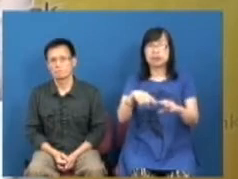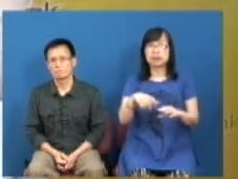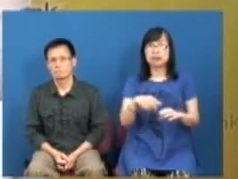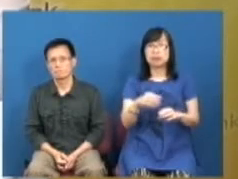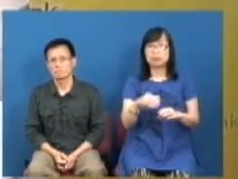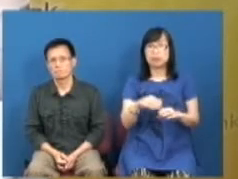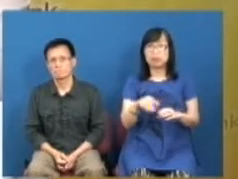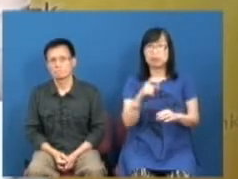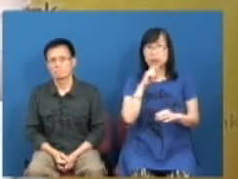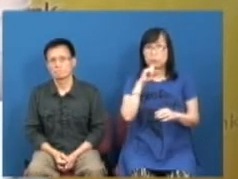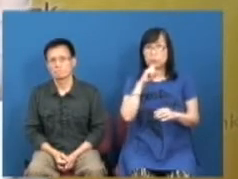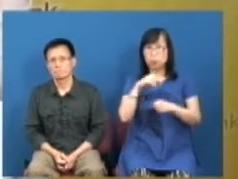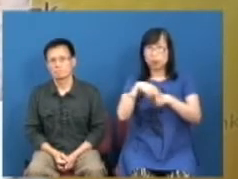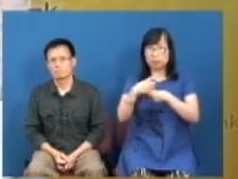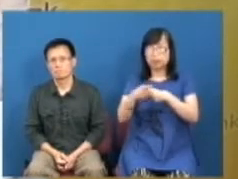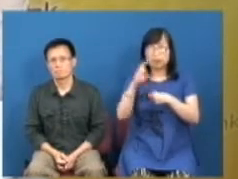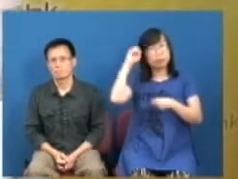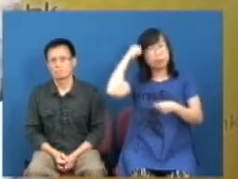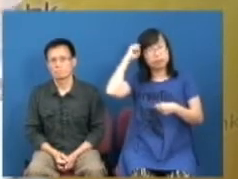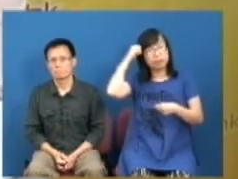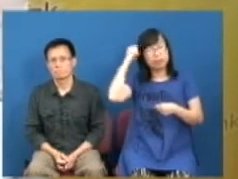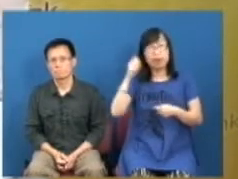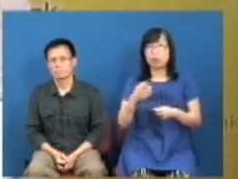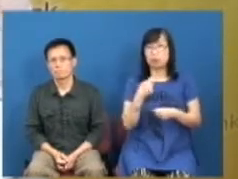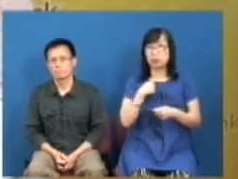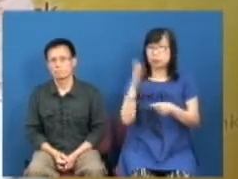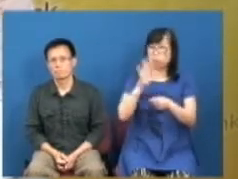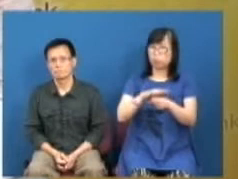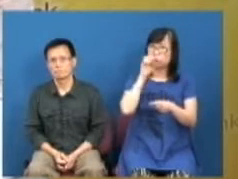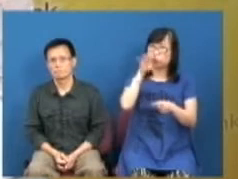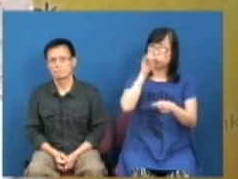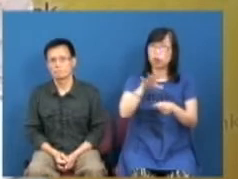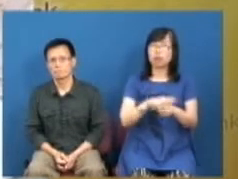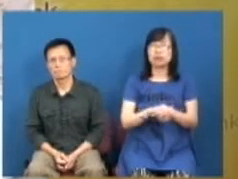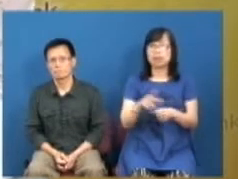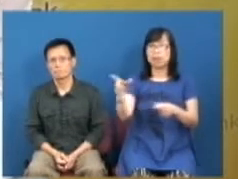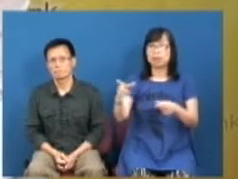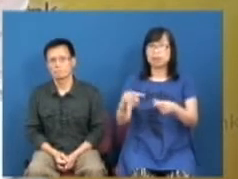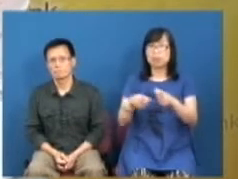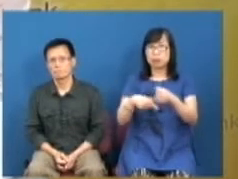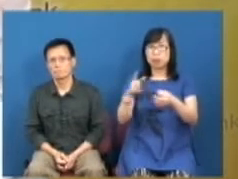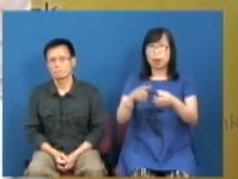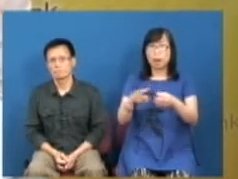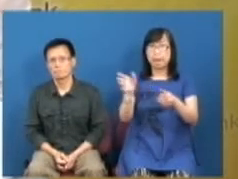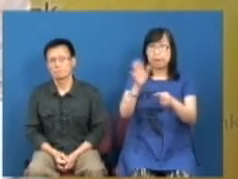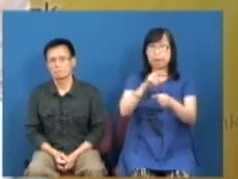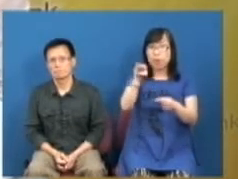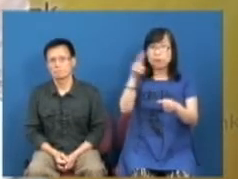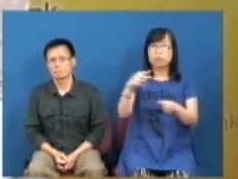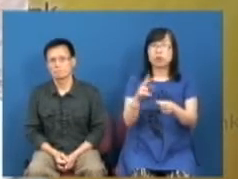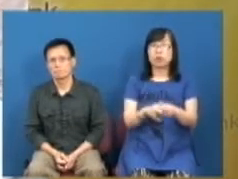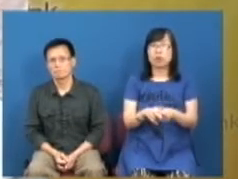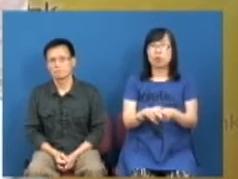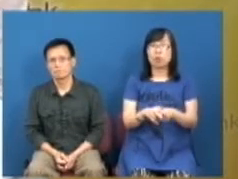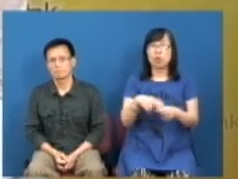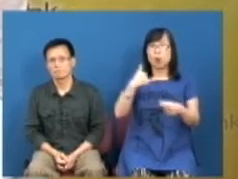另一樣嘢嘅即係諗法嗱？頭先咧，我想補充一樣嘢就係阿志遠揾咗啲資料，就話林鄭月娥咧去咗挪威